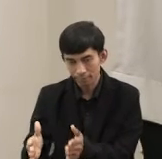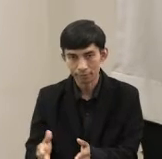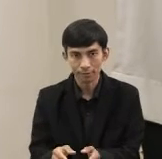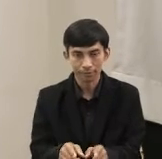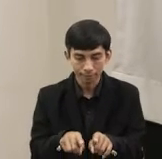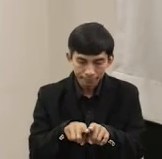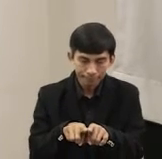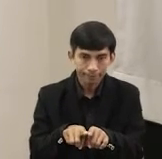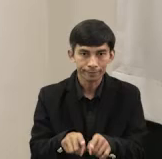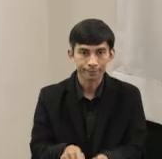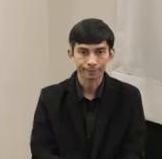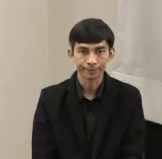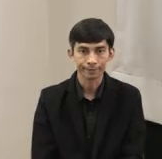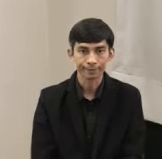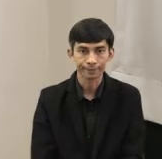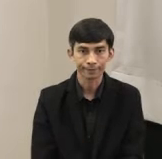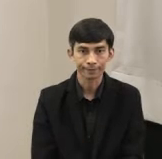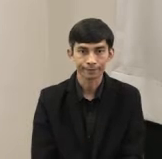ពីចម្ងាយតាមបណ្ដាញសង្គមផ្សេងៗដូចជា